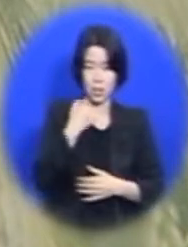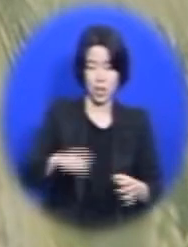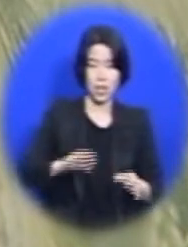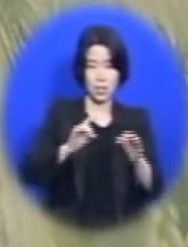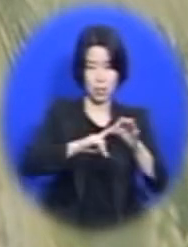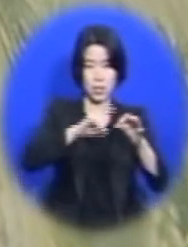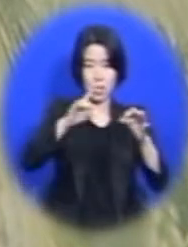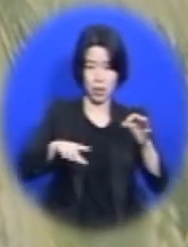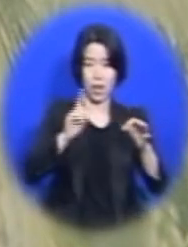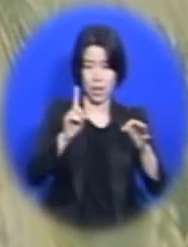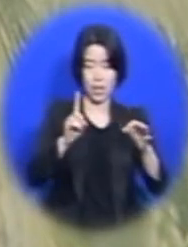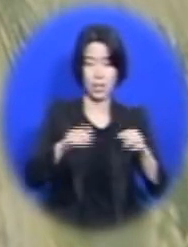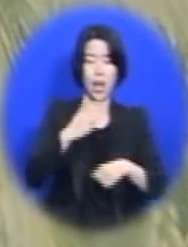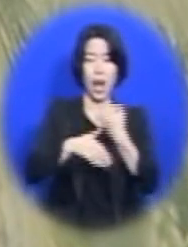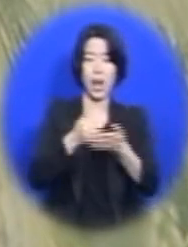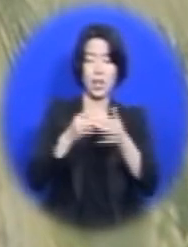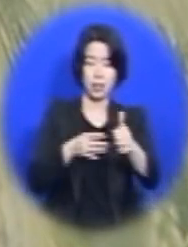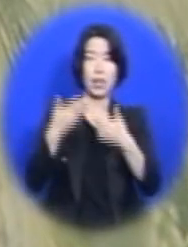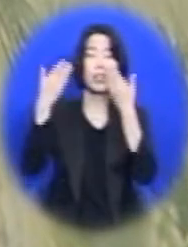하나는 하나님께 바치라.